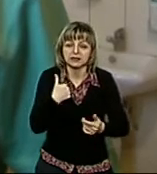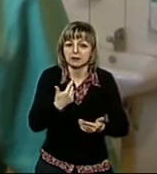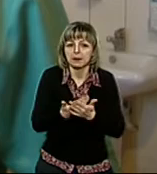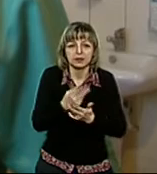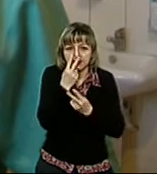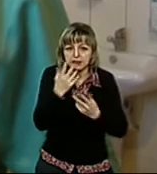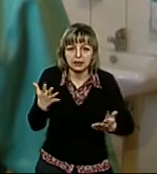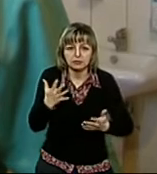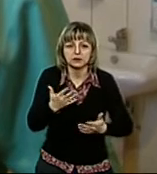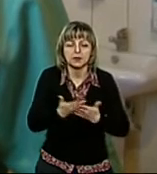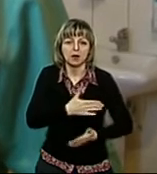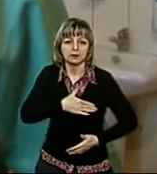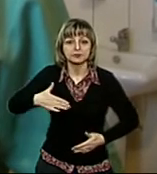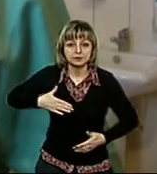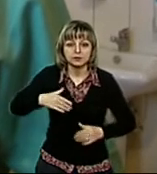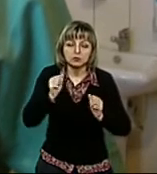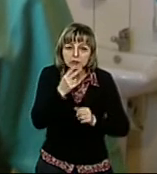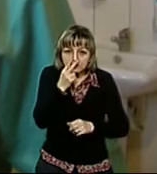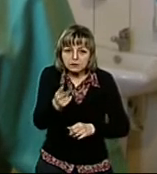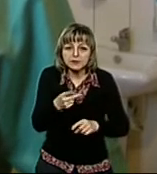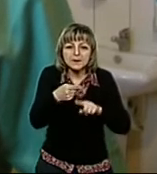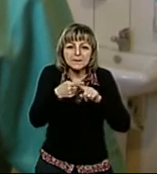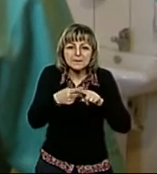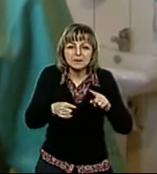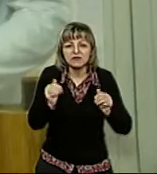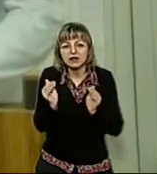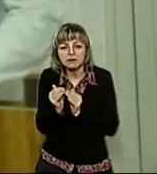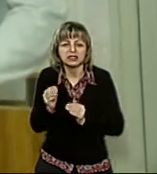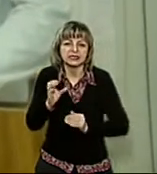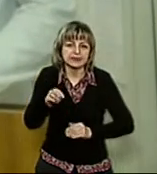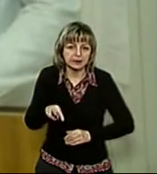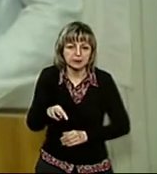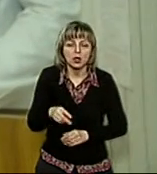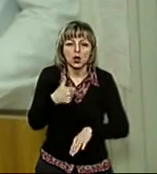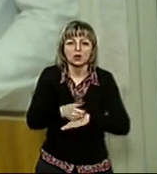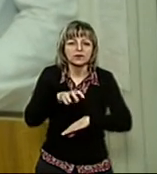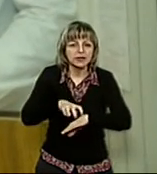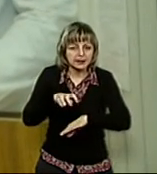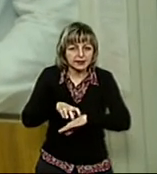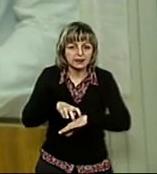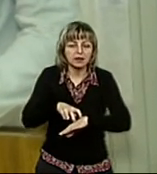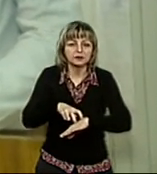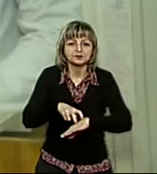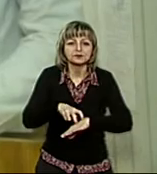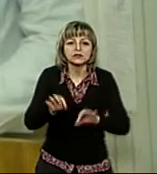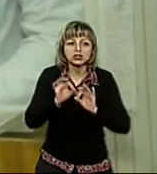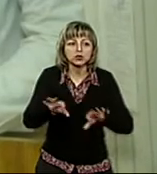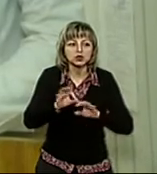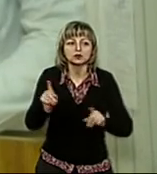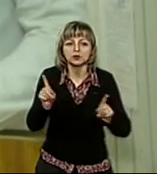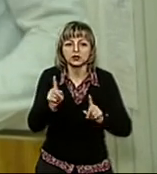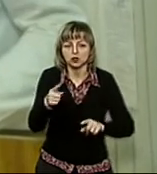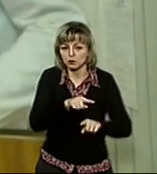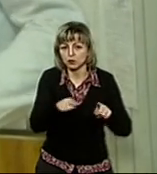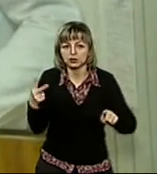не бачили. Наприклад, молочної залози ми можемо бачити пухлини по пів і менше сантиметра. Головний лікар Центру онкології Юрій Малімон розповів, що